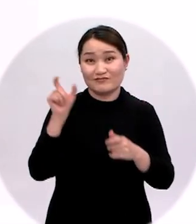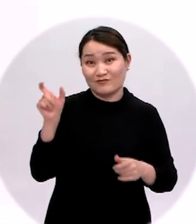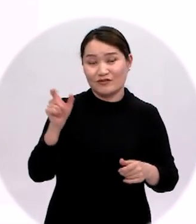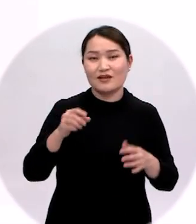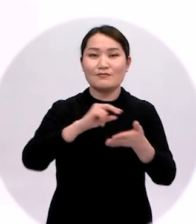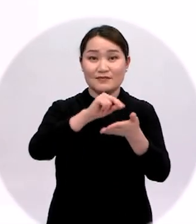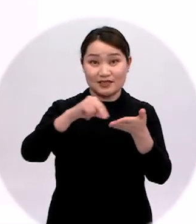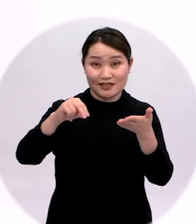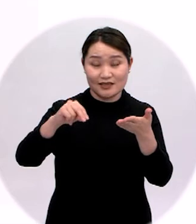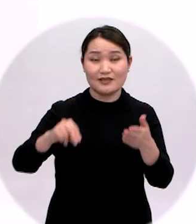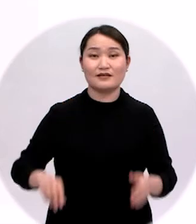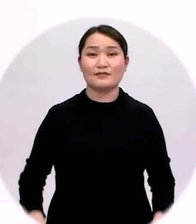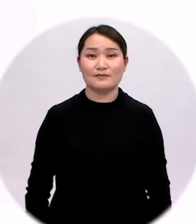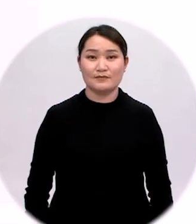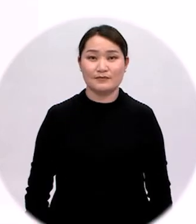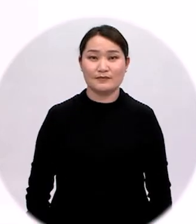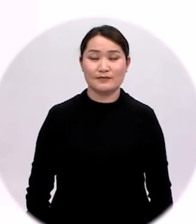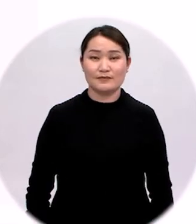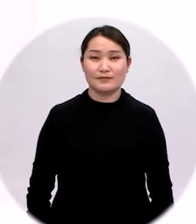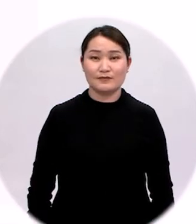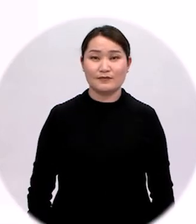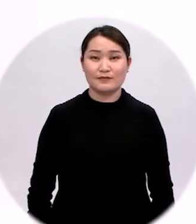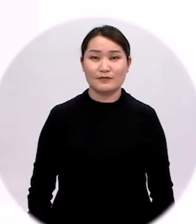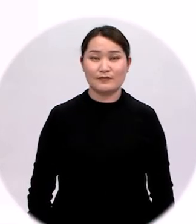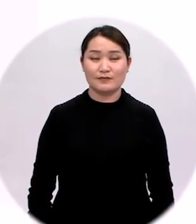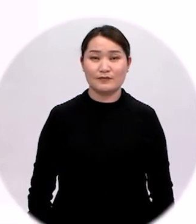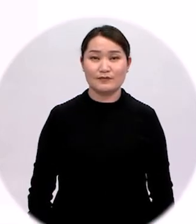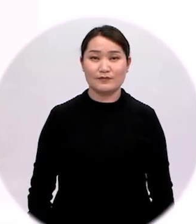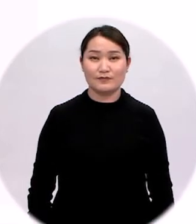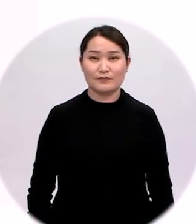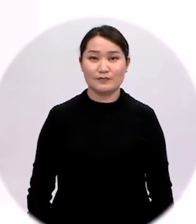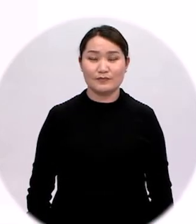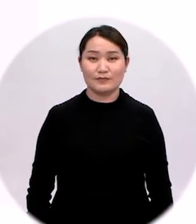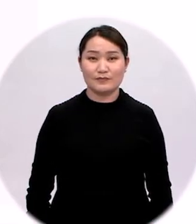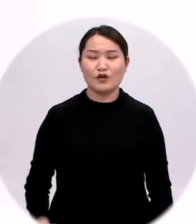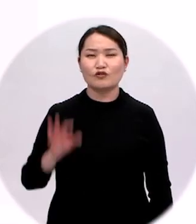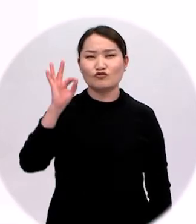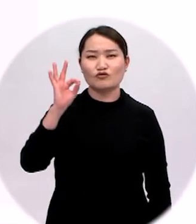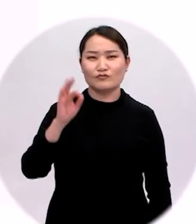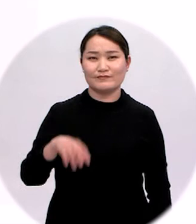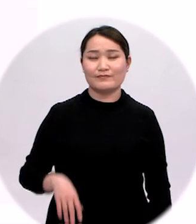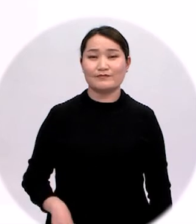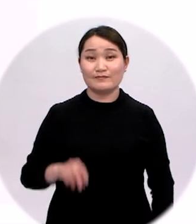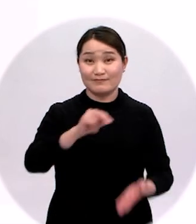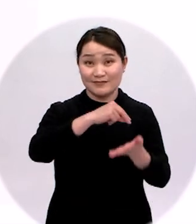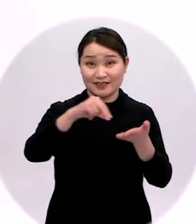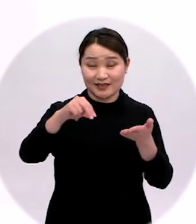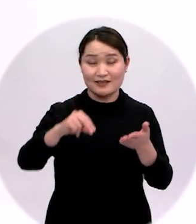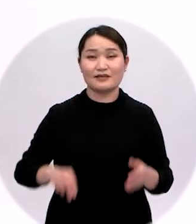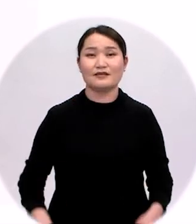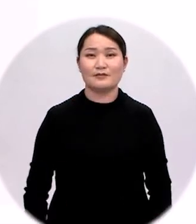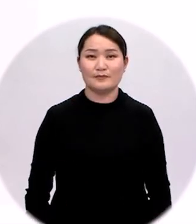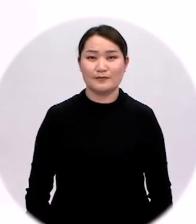Зургийг ажиглаад 2 өгүүлбэрт өгүүдийг зөв нөхөж бичнэ.